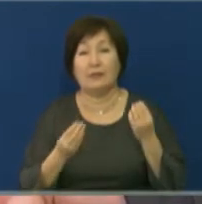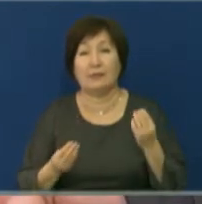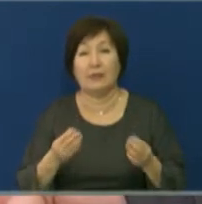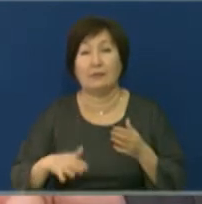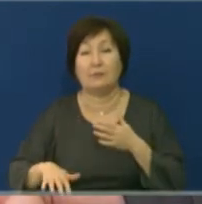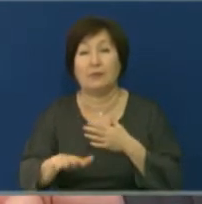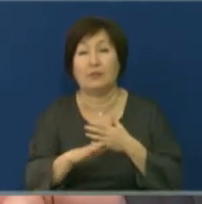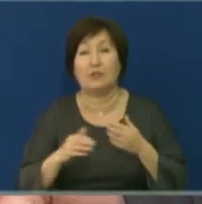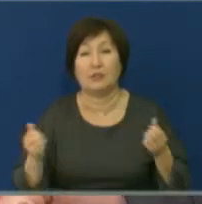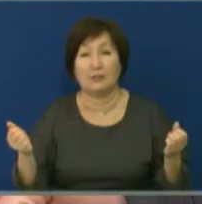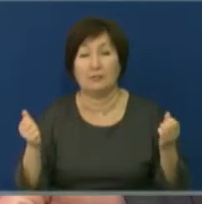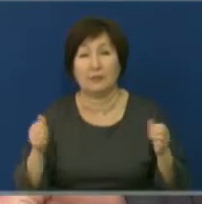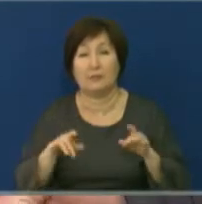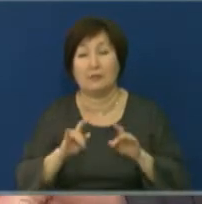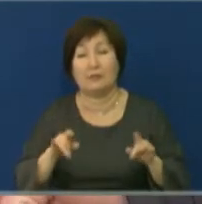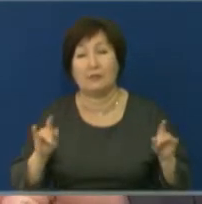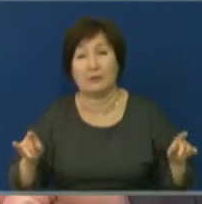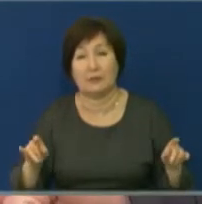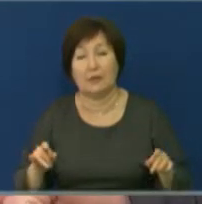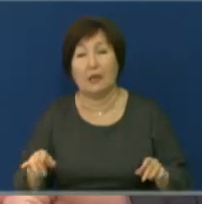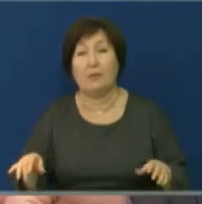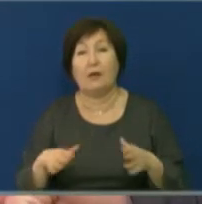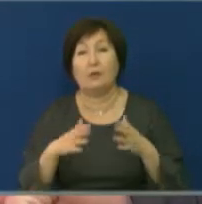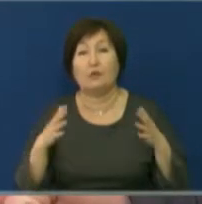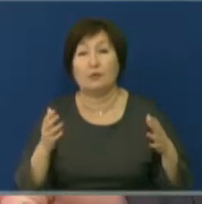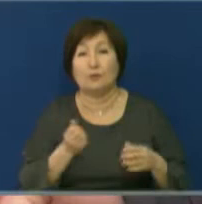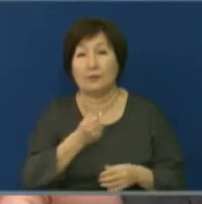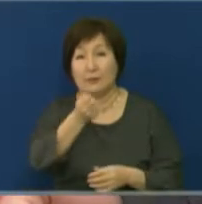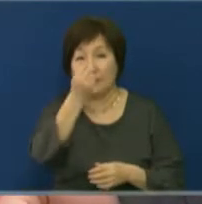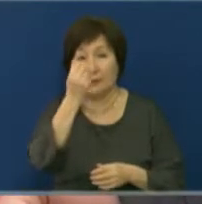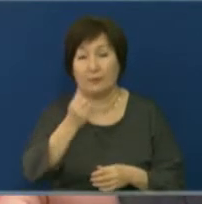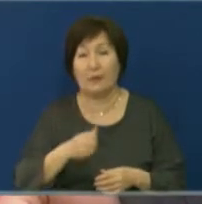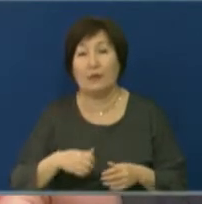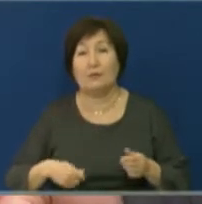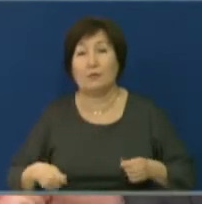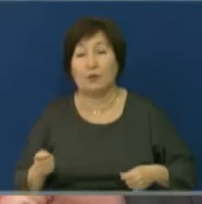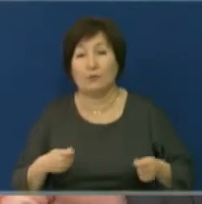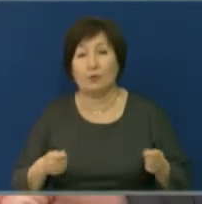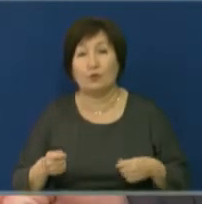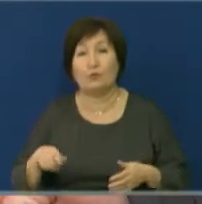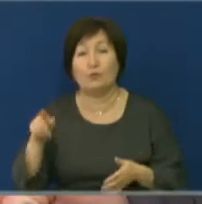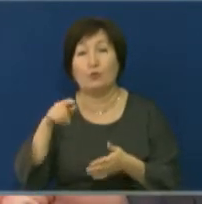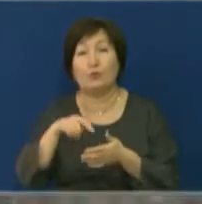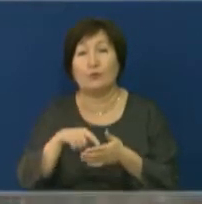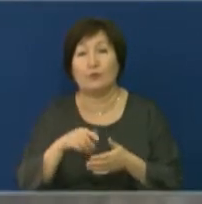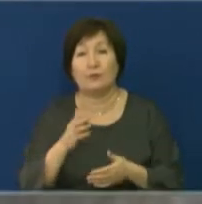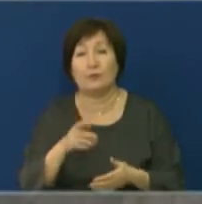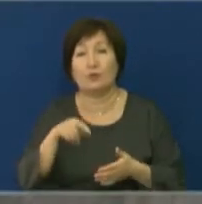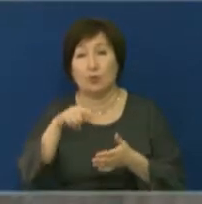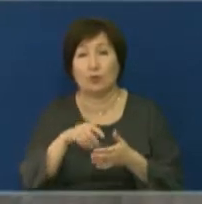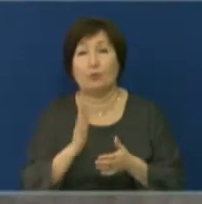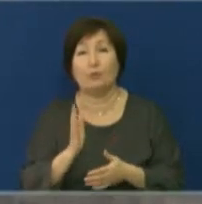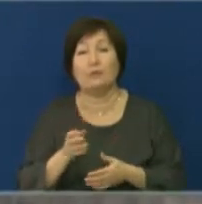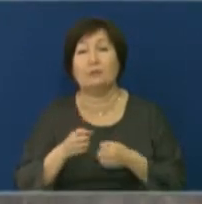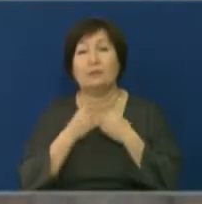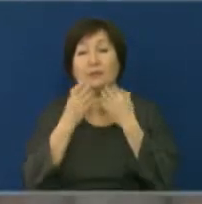строить. Большое спасибо администрации города. Я думаю, что скоро в семье будет еще лучше, и наш город будет процветать. С